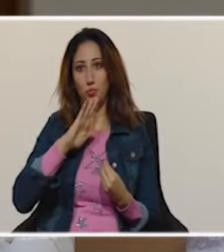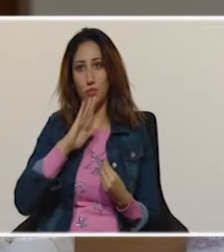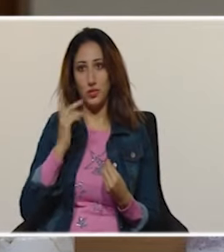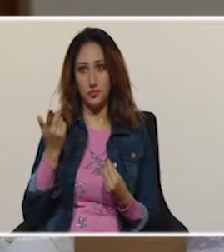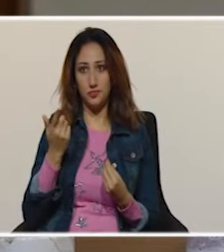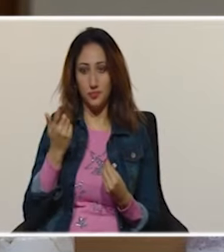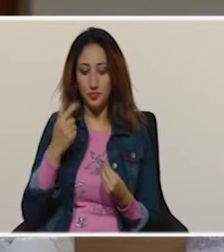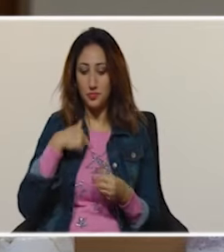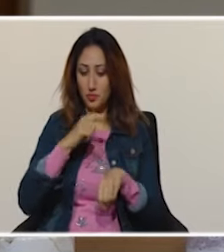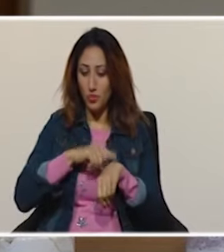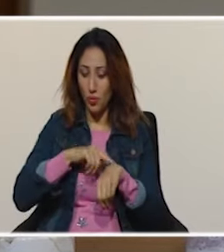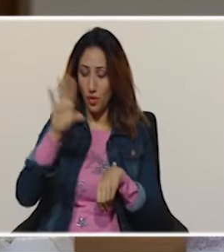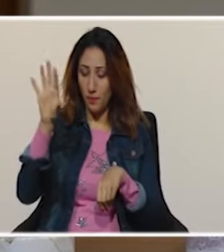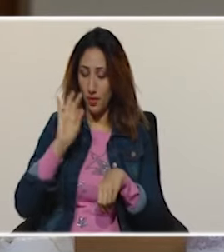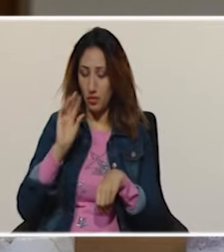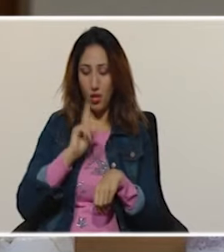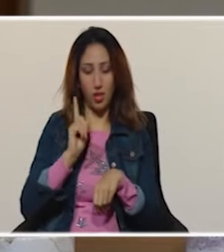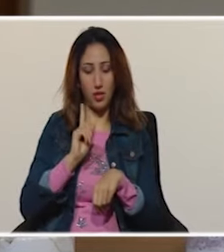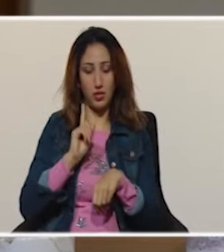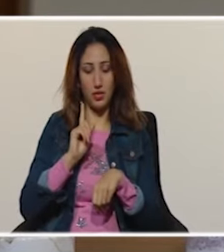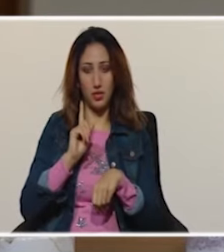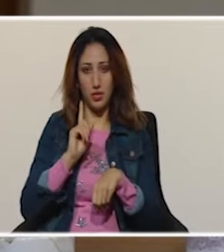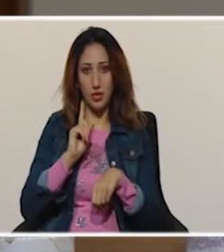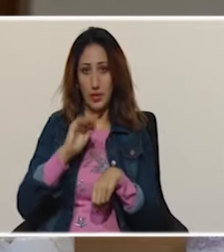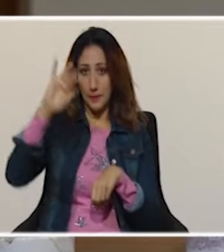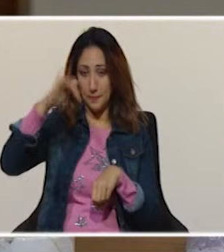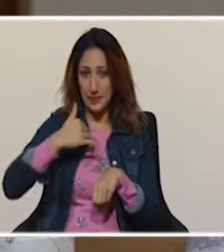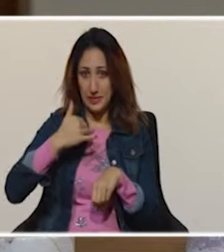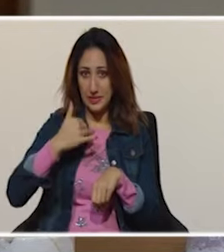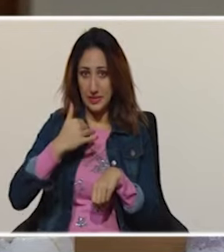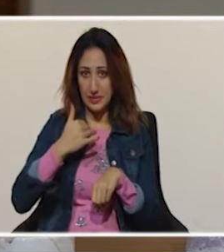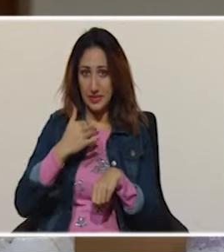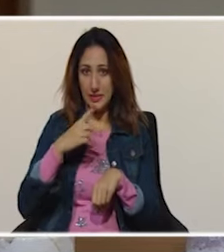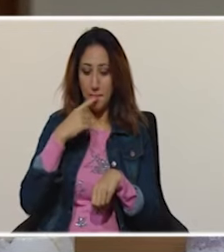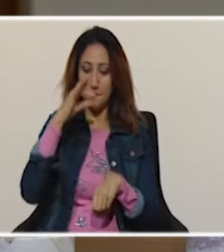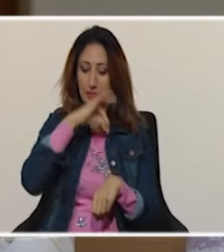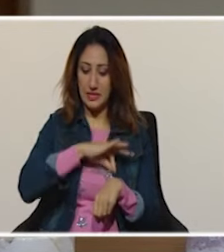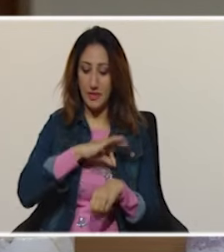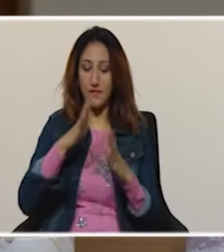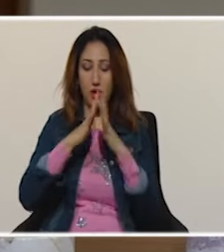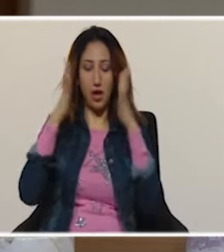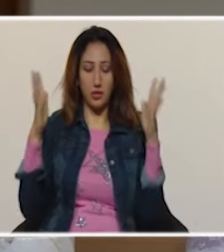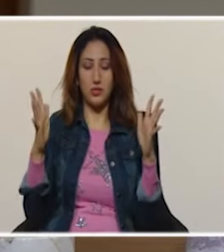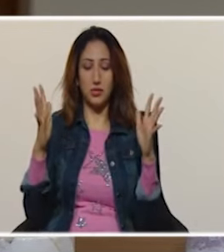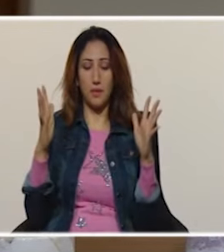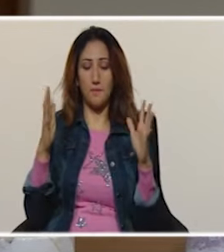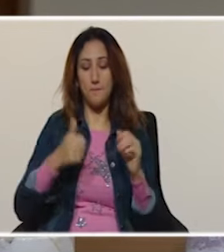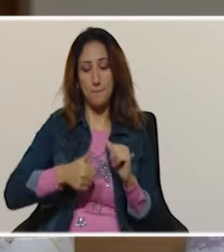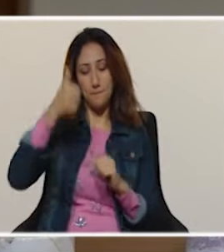اللي انت بتختار، لا، بتيجي في الوقت اللي بيكون نفعها ليك اعظم واجمل